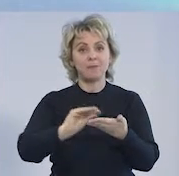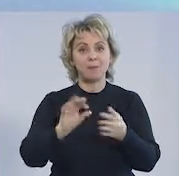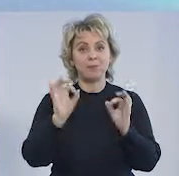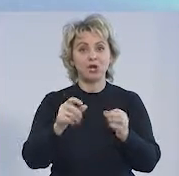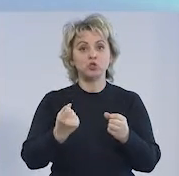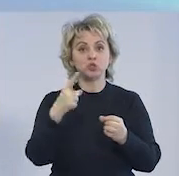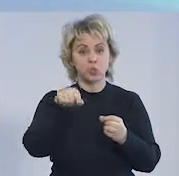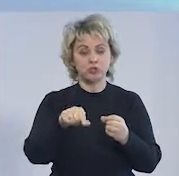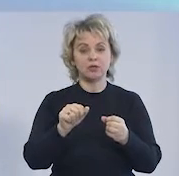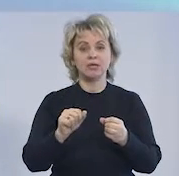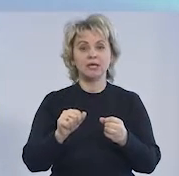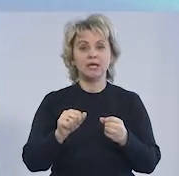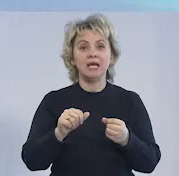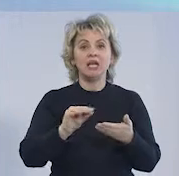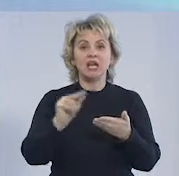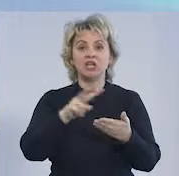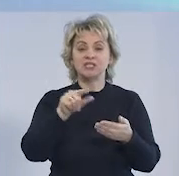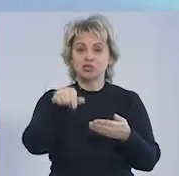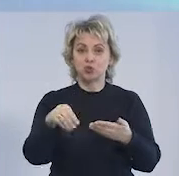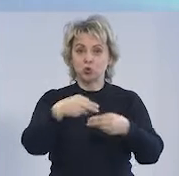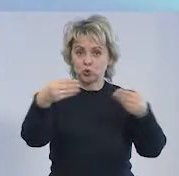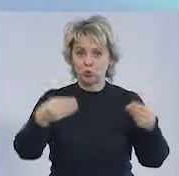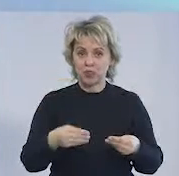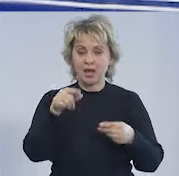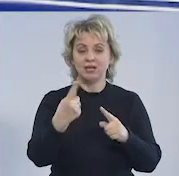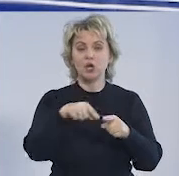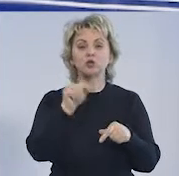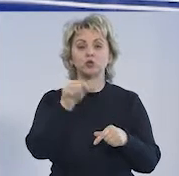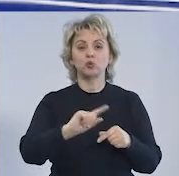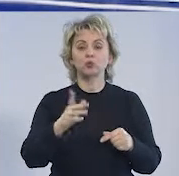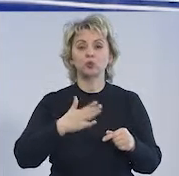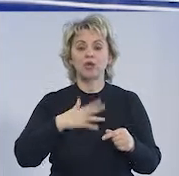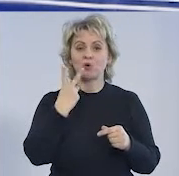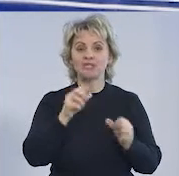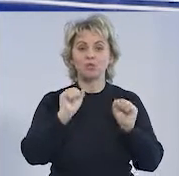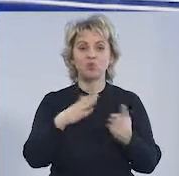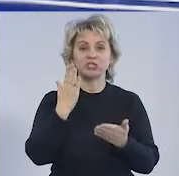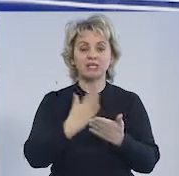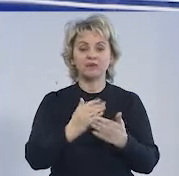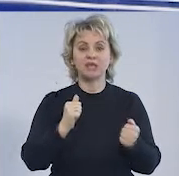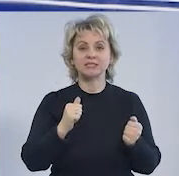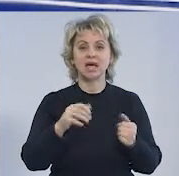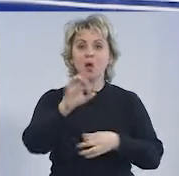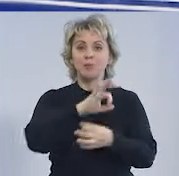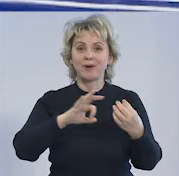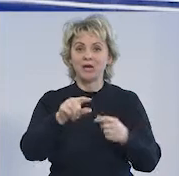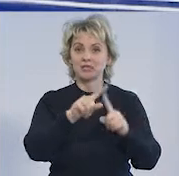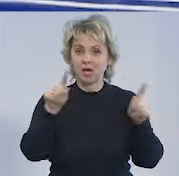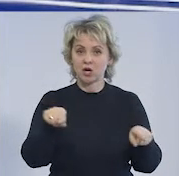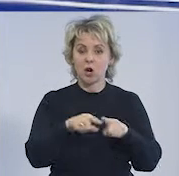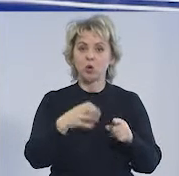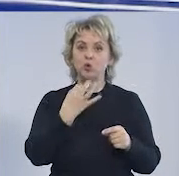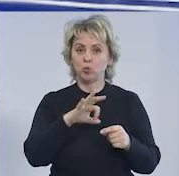рецензируемом источнике, в рецензируемом журнале – это то, что, на мой взгляд, может являться проектом в